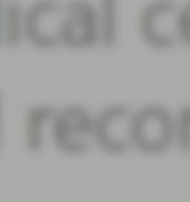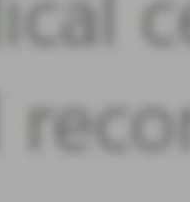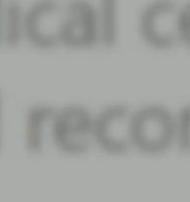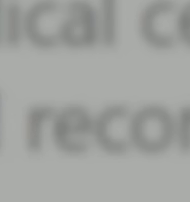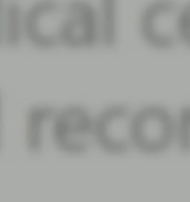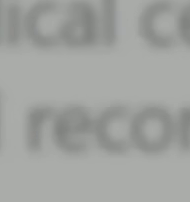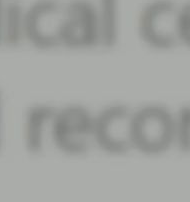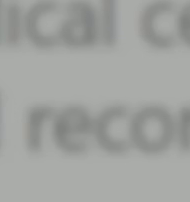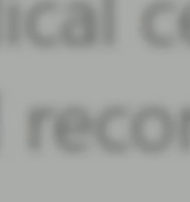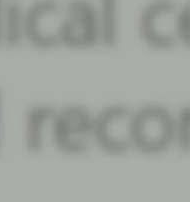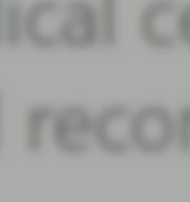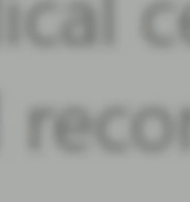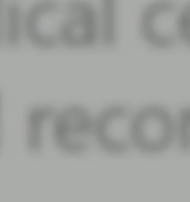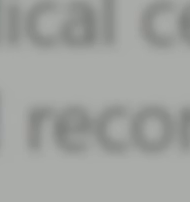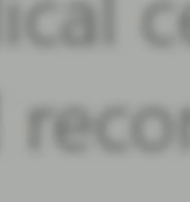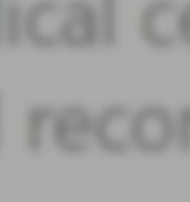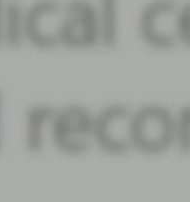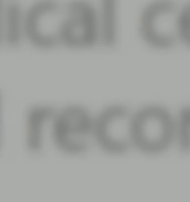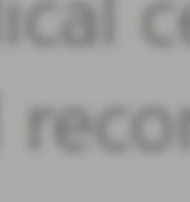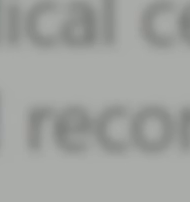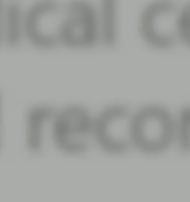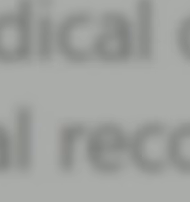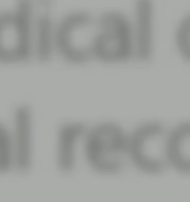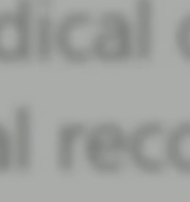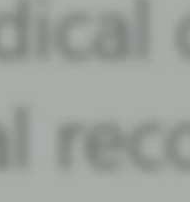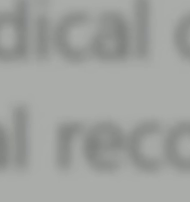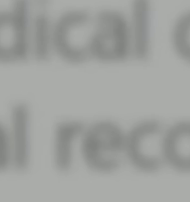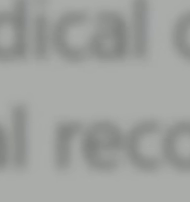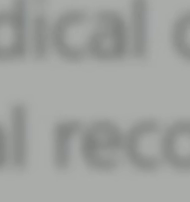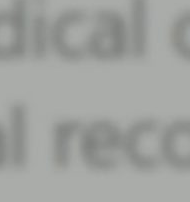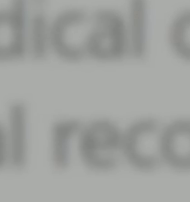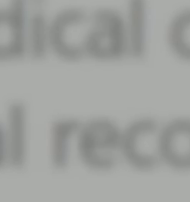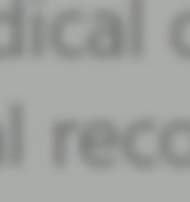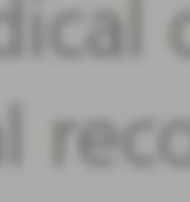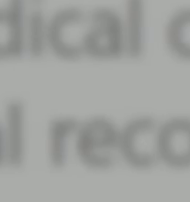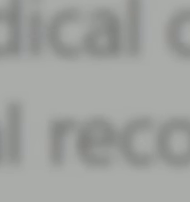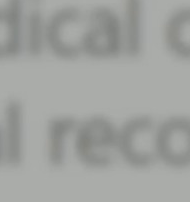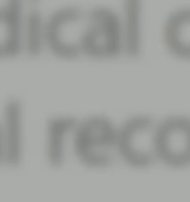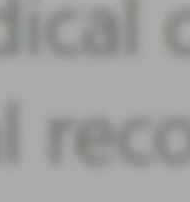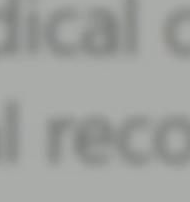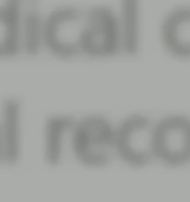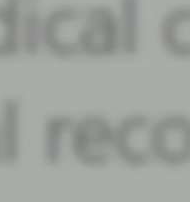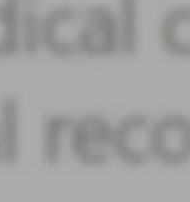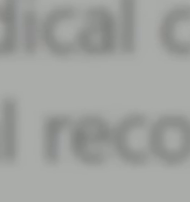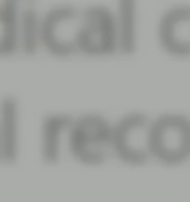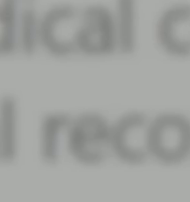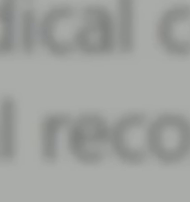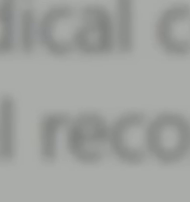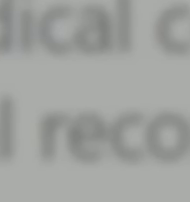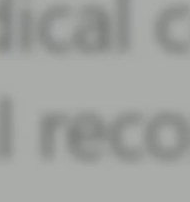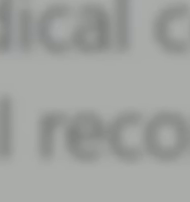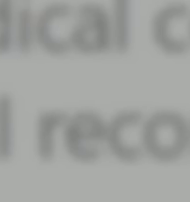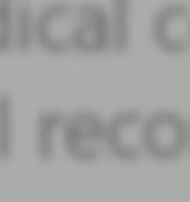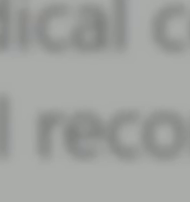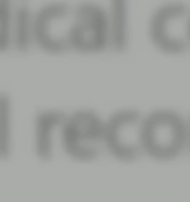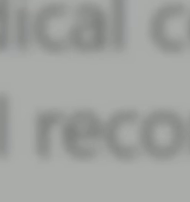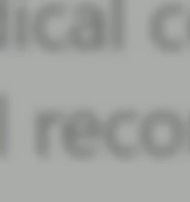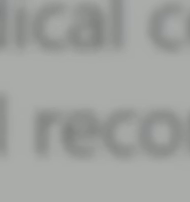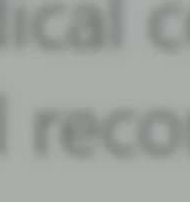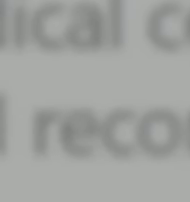Roque, bumiyahi siya pa Singapore para sa medical treatment na karapatan niya. Pero malisyoso raw ang interpretasyon dyan